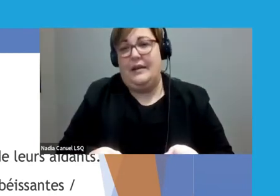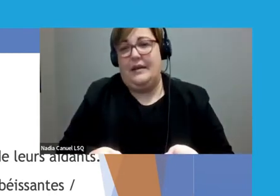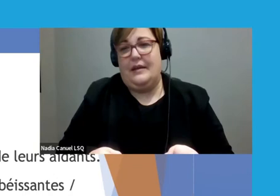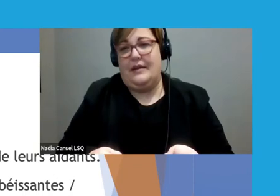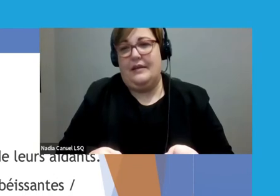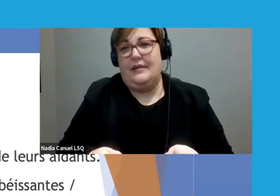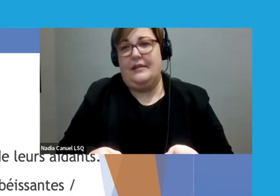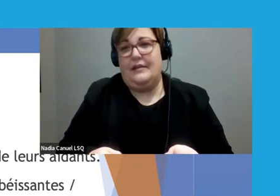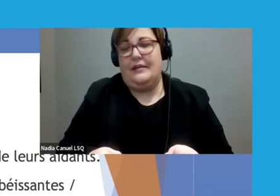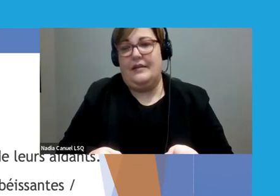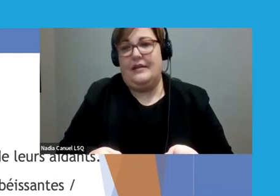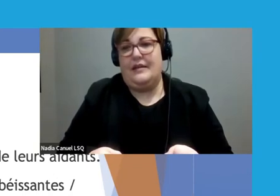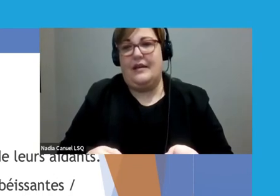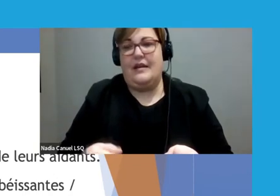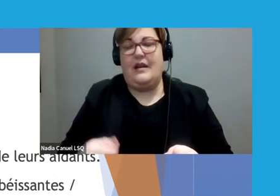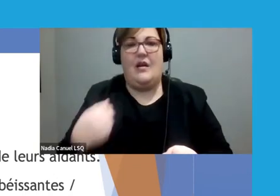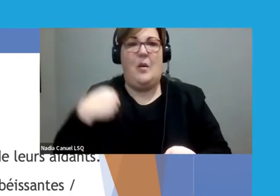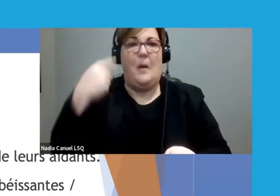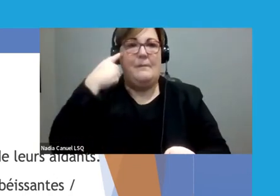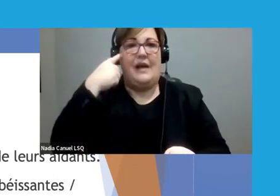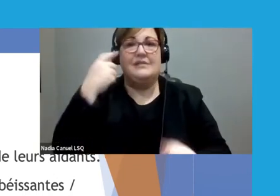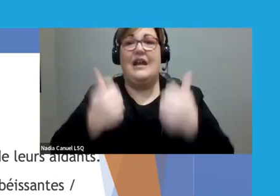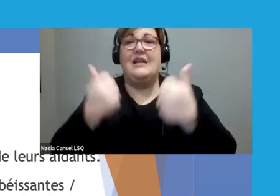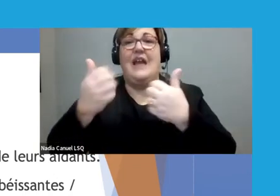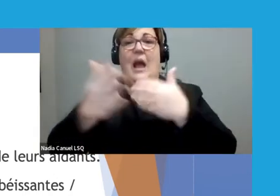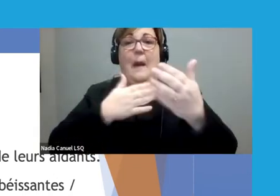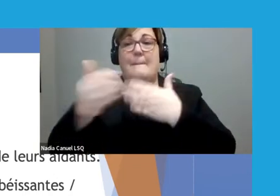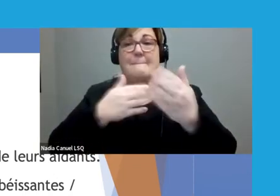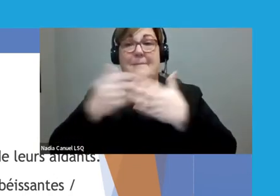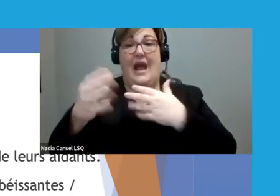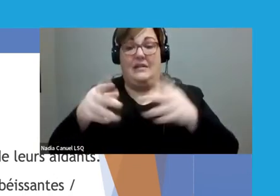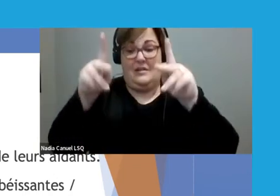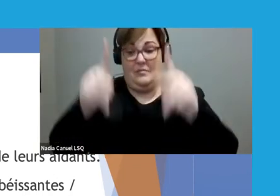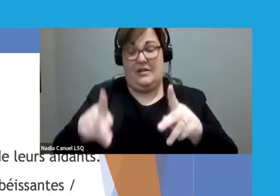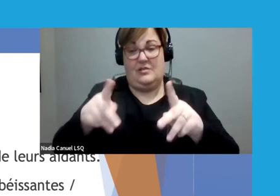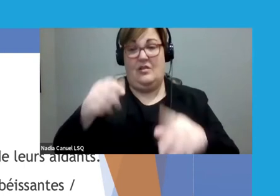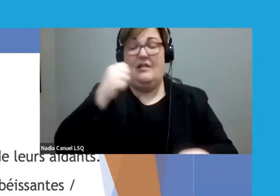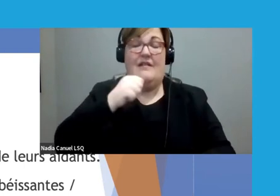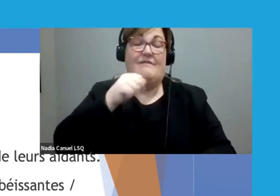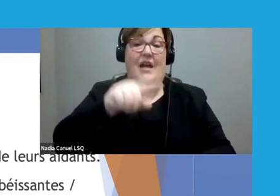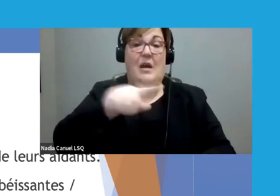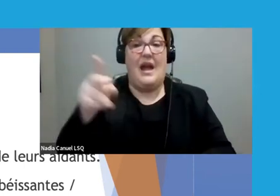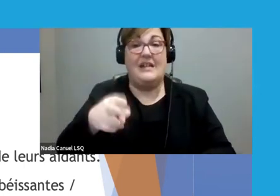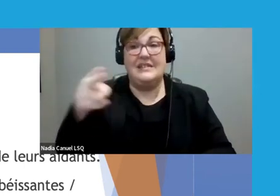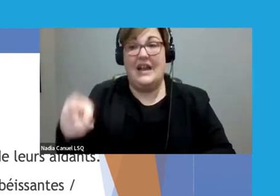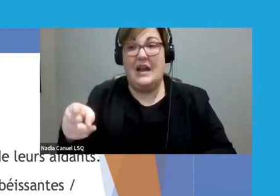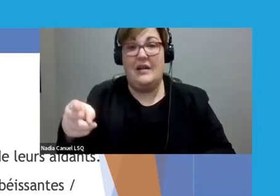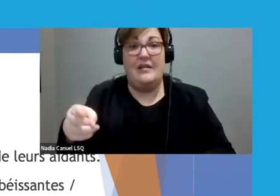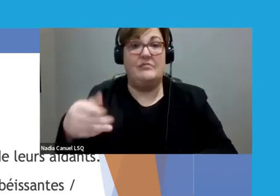on va se demander quelle place ont les femmes dans ce syndicat dans notre société. Si on veut en